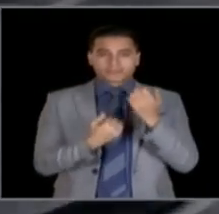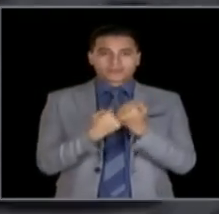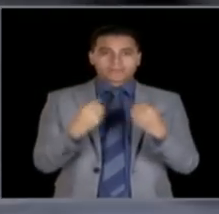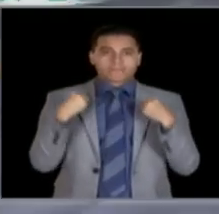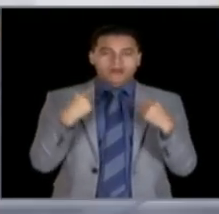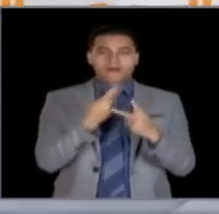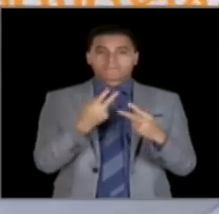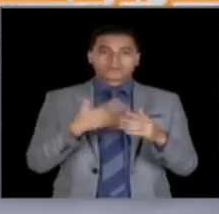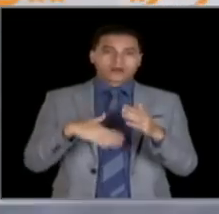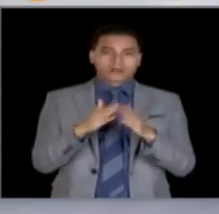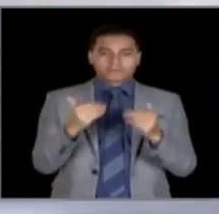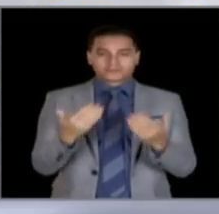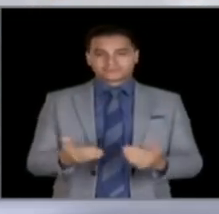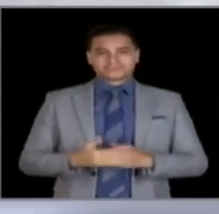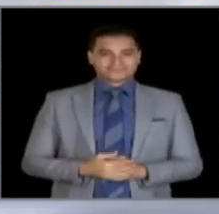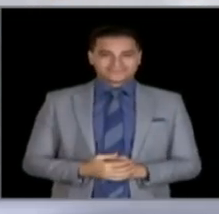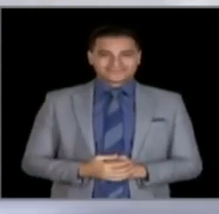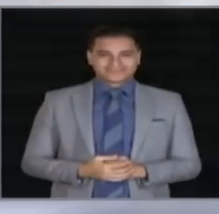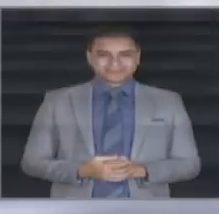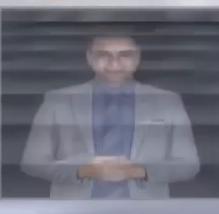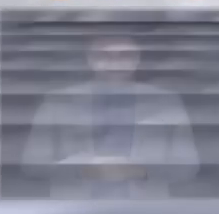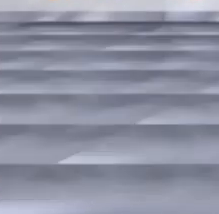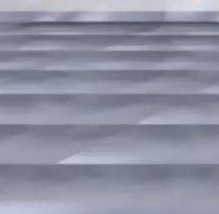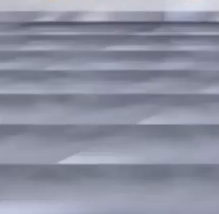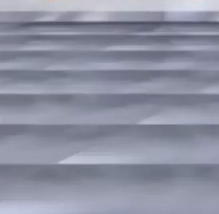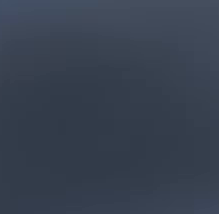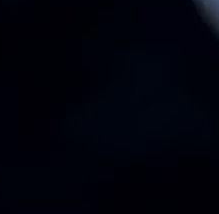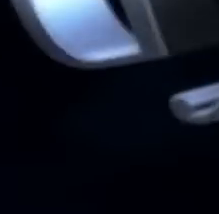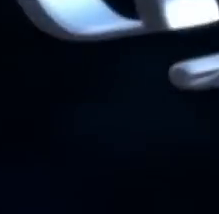البنك الأهلي لرعاية أبطال مصر الرياضيين.